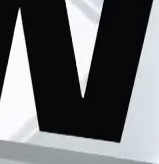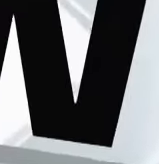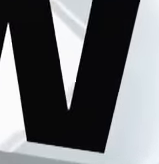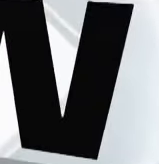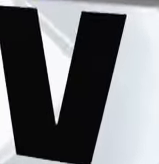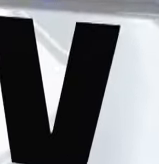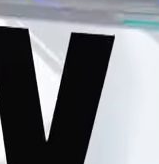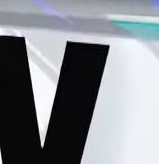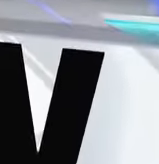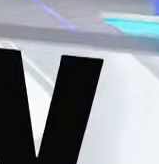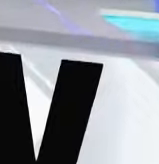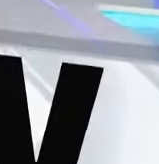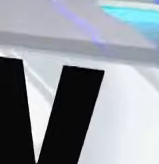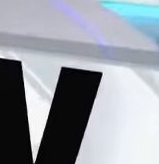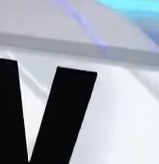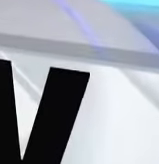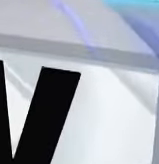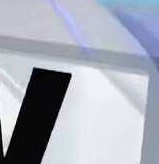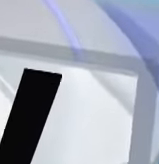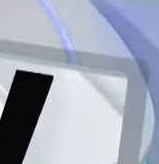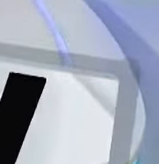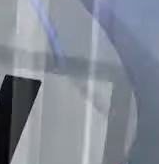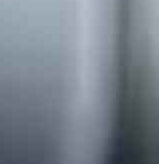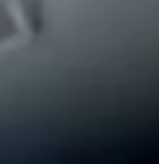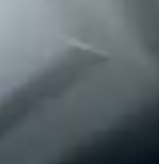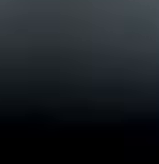sa pagpapatuloy ng 24 oras.